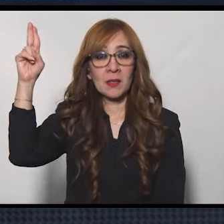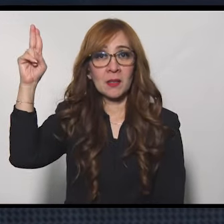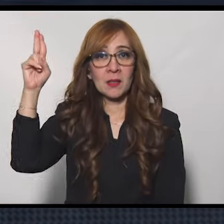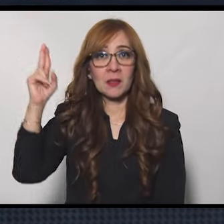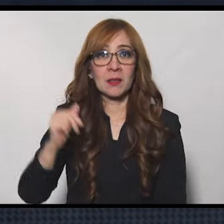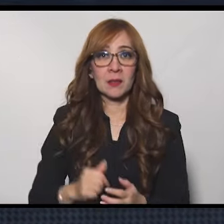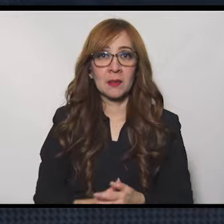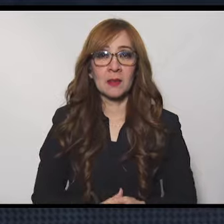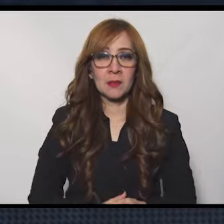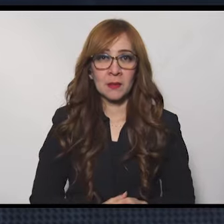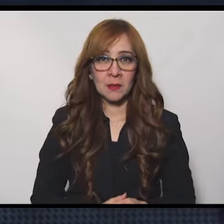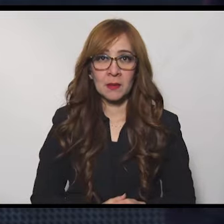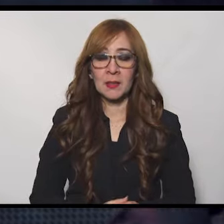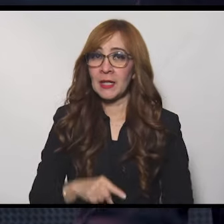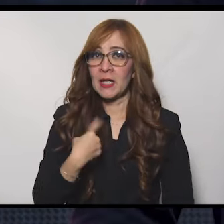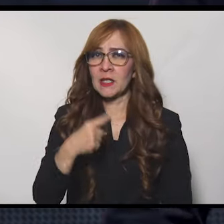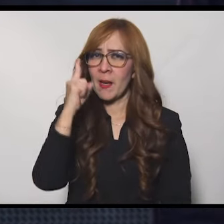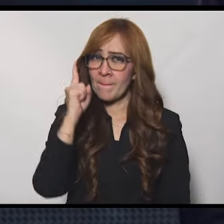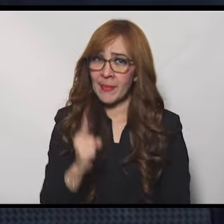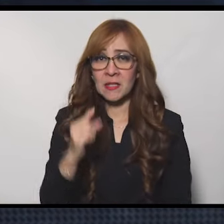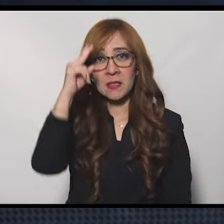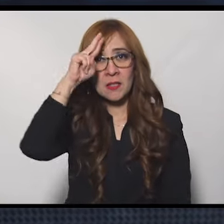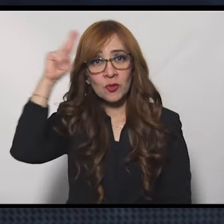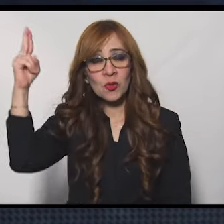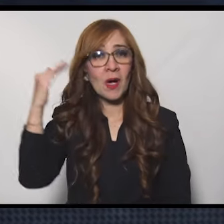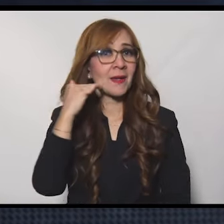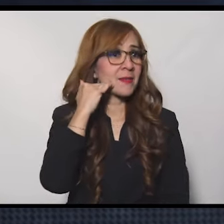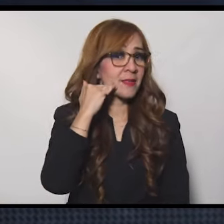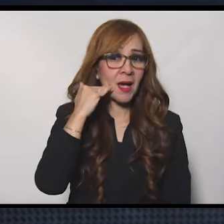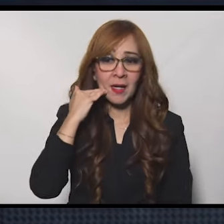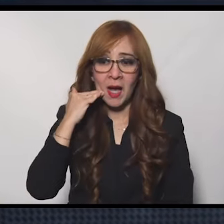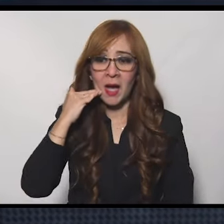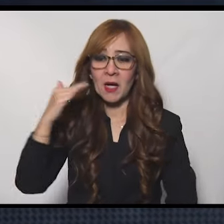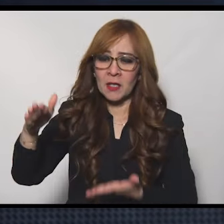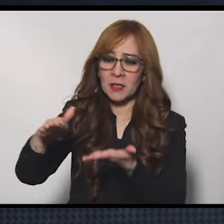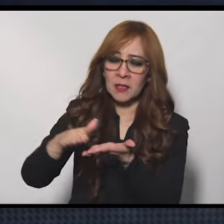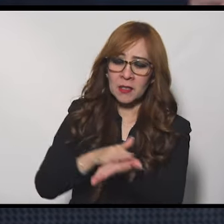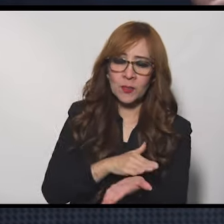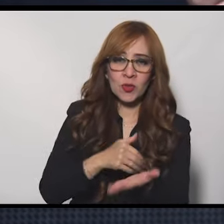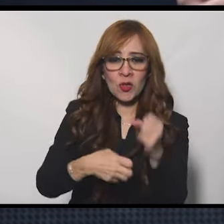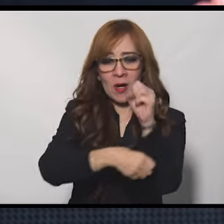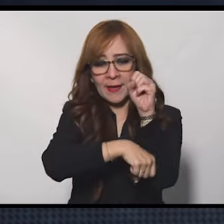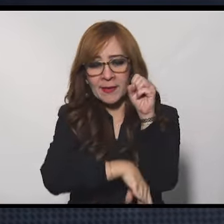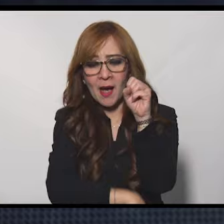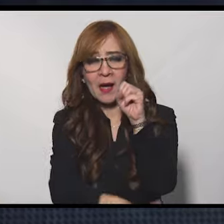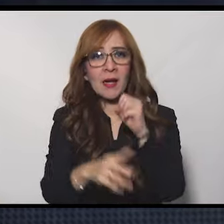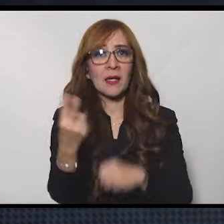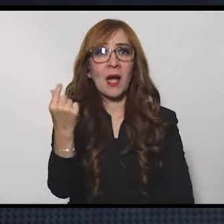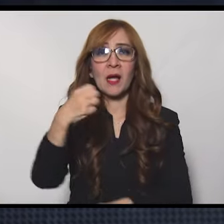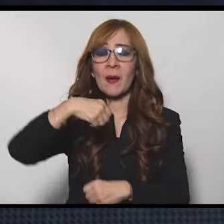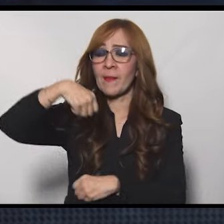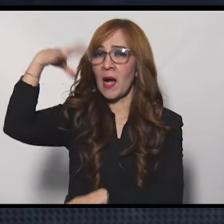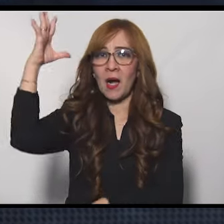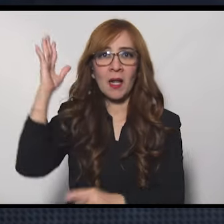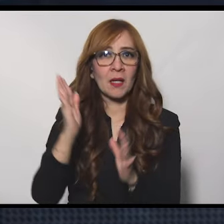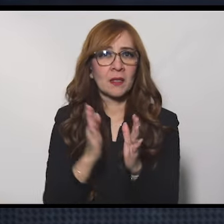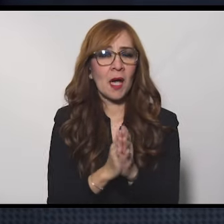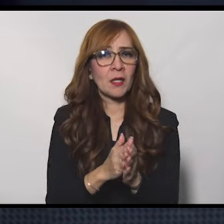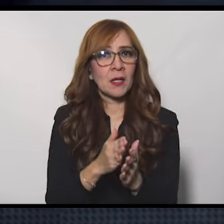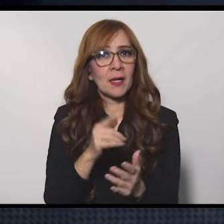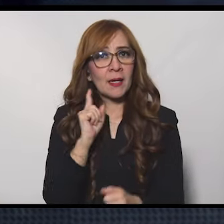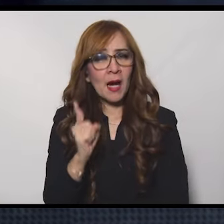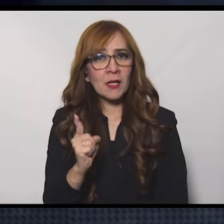Tuhan. Kita pasti dijaga. Kita ditebus oleh darah yang mahal. Dan